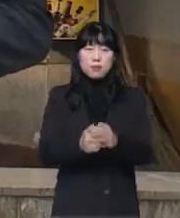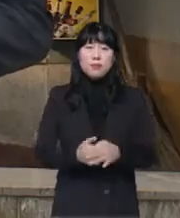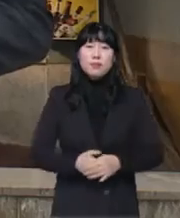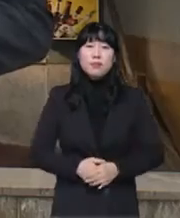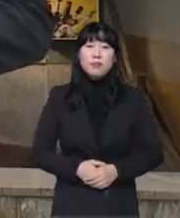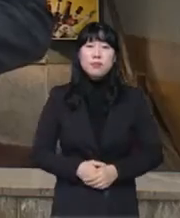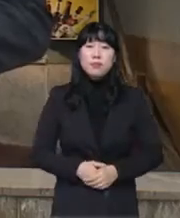입니다